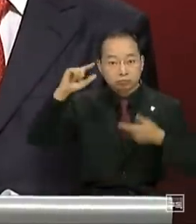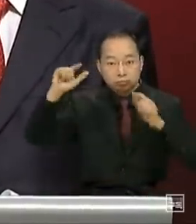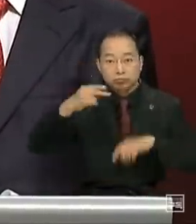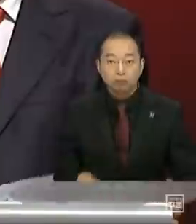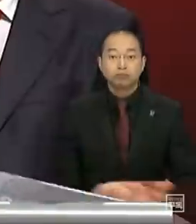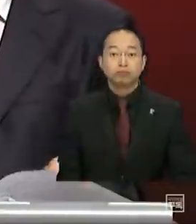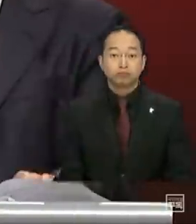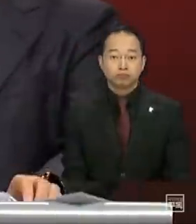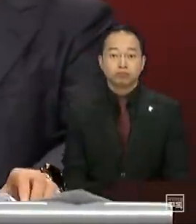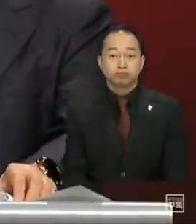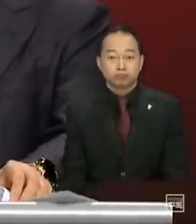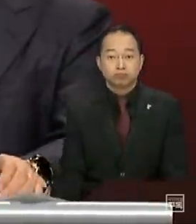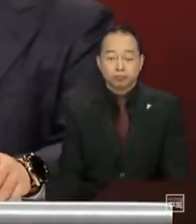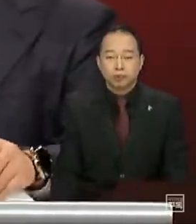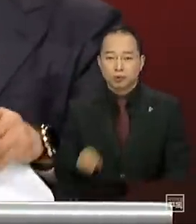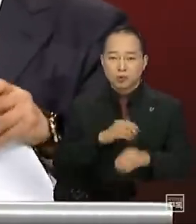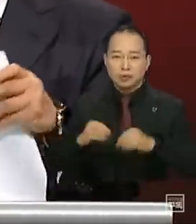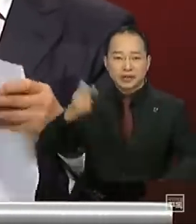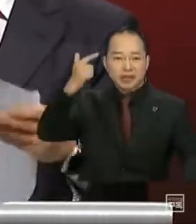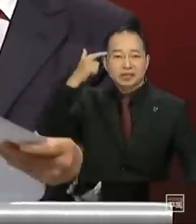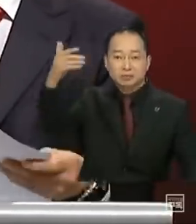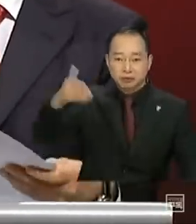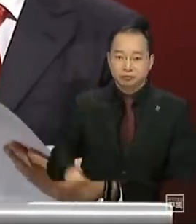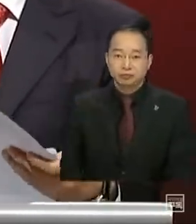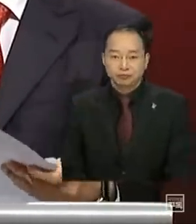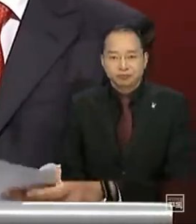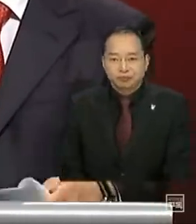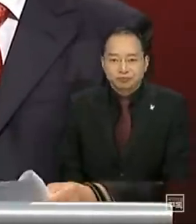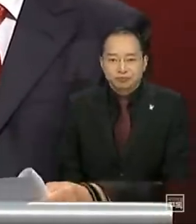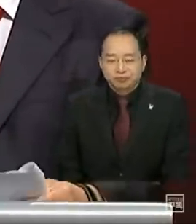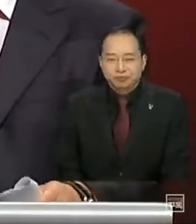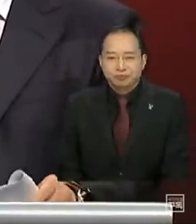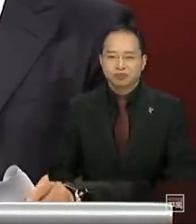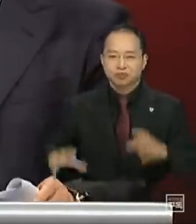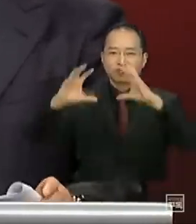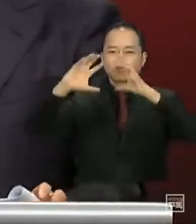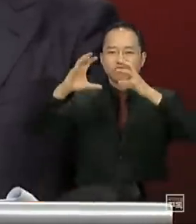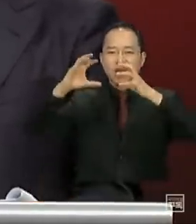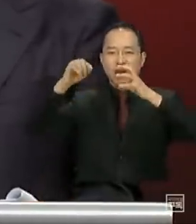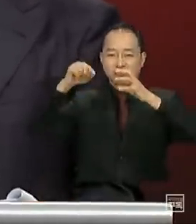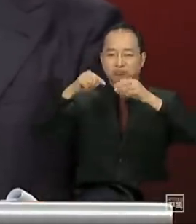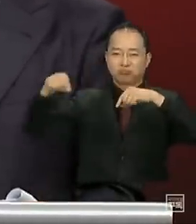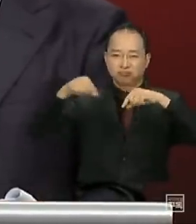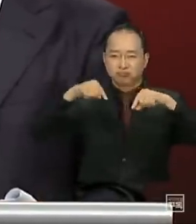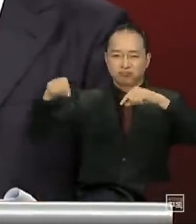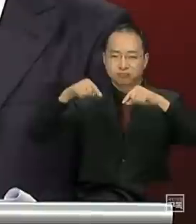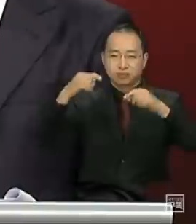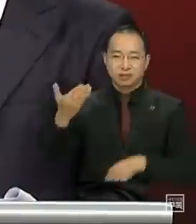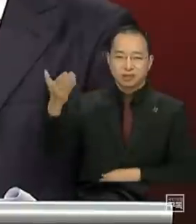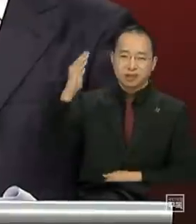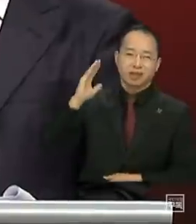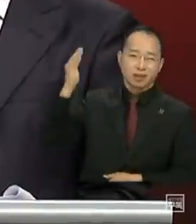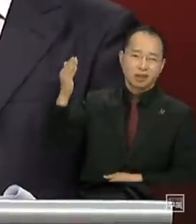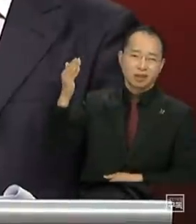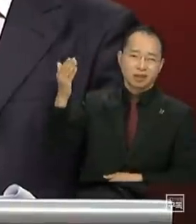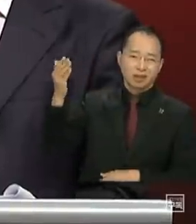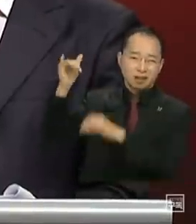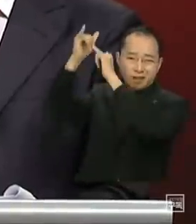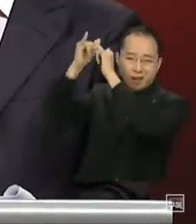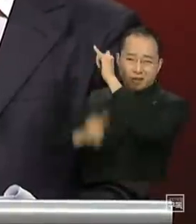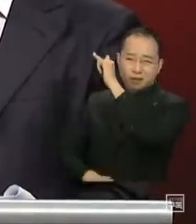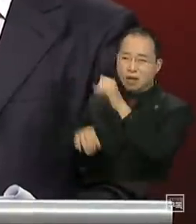아. 제가 질문을 할게요. 예예. 예. 하십시오. 국정운영에서는 역대 대통령의 경험을